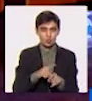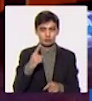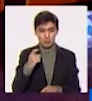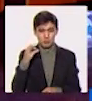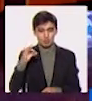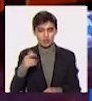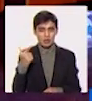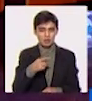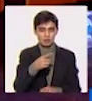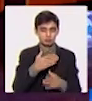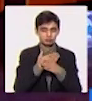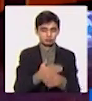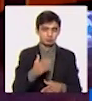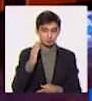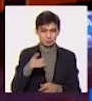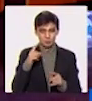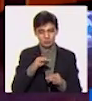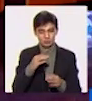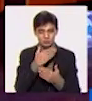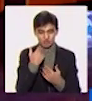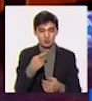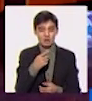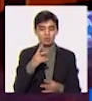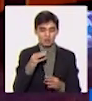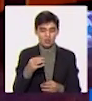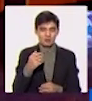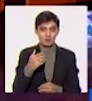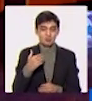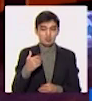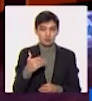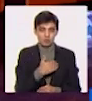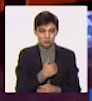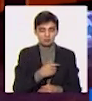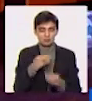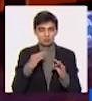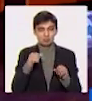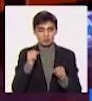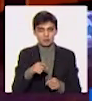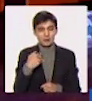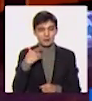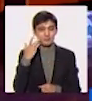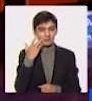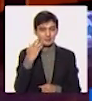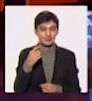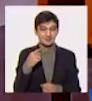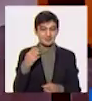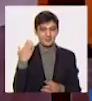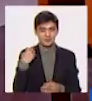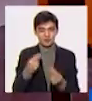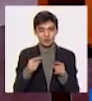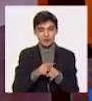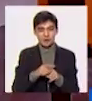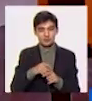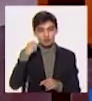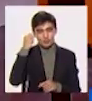вы можете защититься от коронавируса, но можно пользоваться. Ал біз өзіміз үнемі әзіл деп айтатын, мынау қойдың майы, қазақ